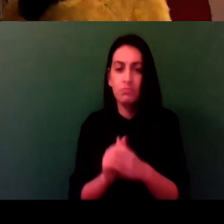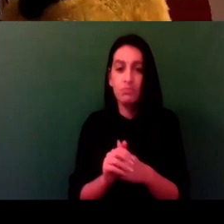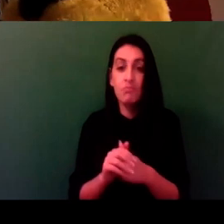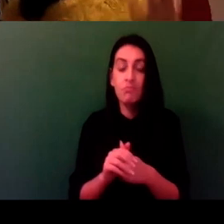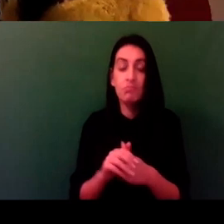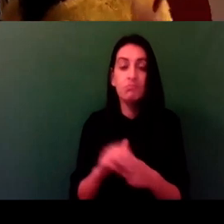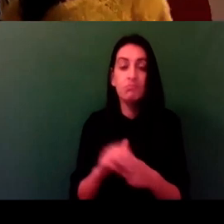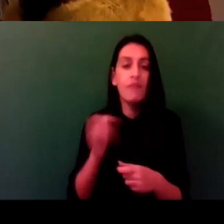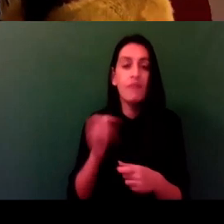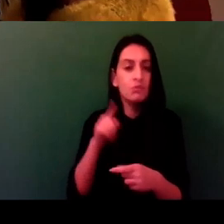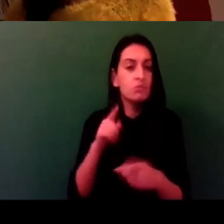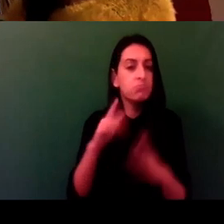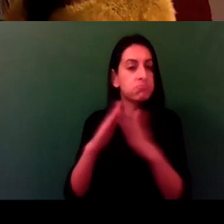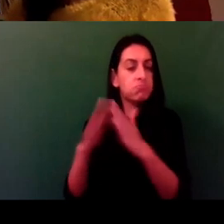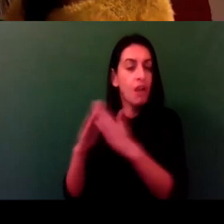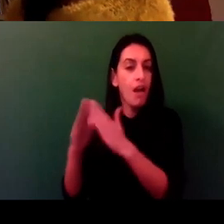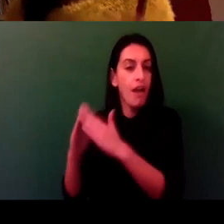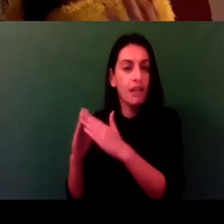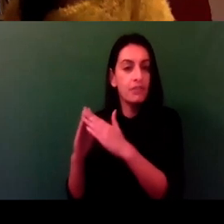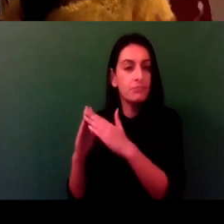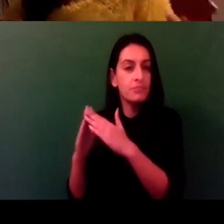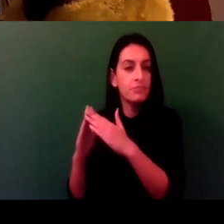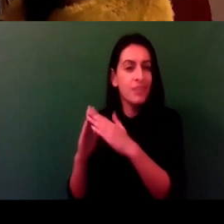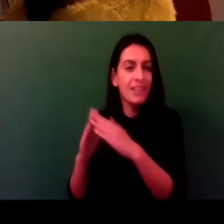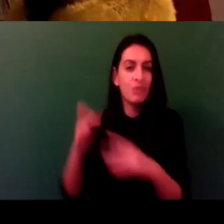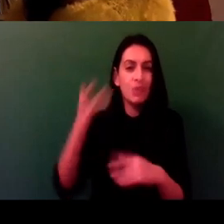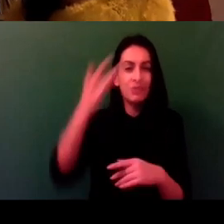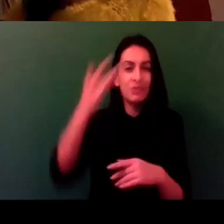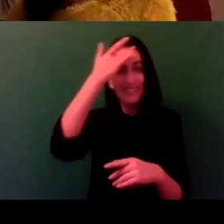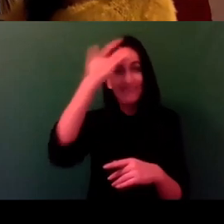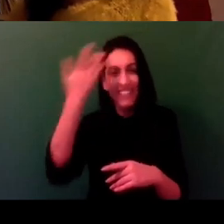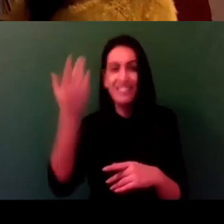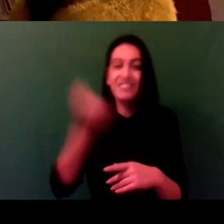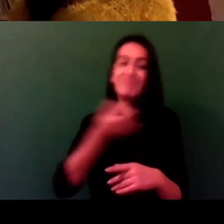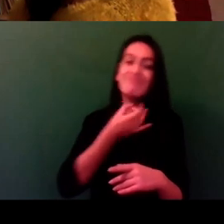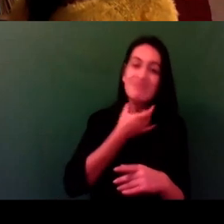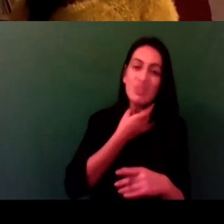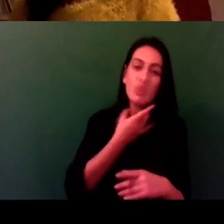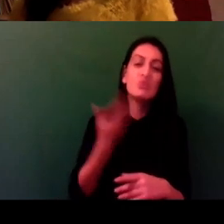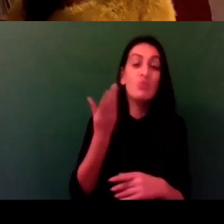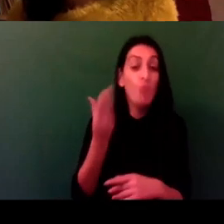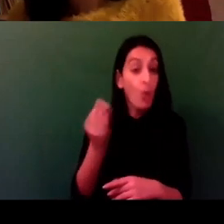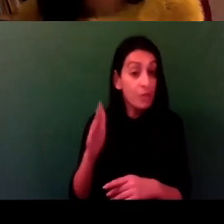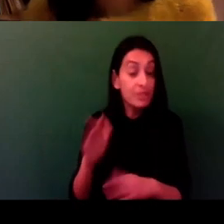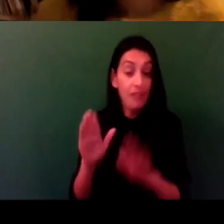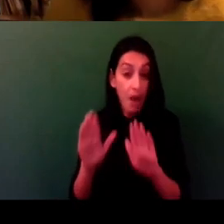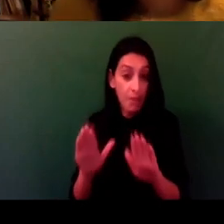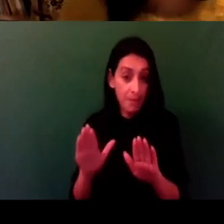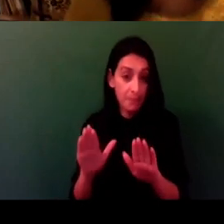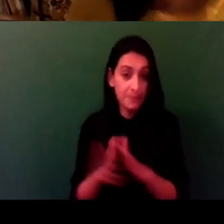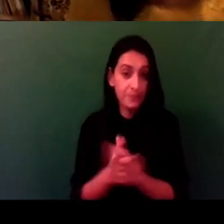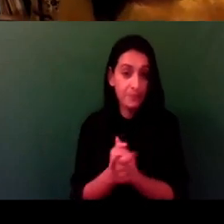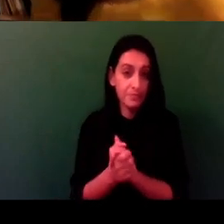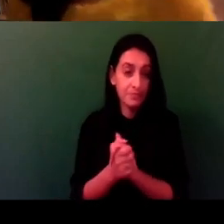yani düşük seviye, yoksun olabilir ama niteliksel olarak daha üst